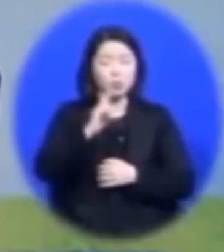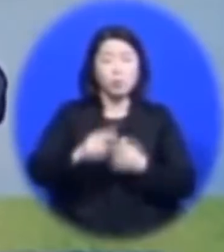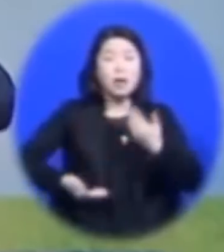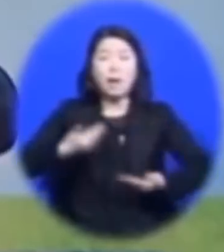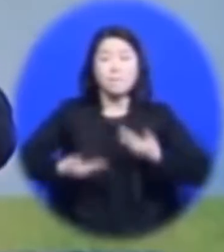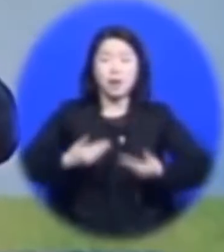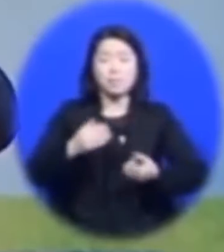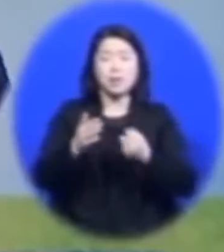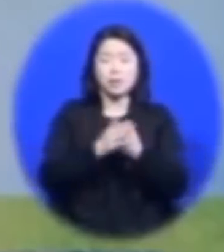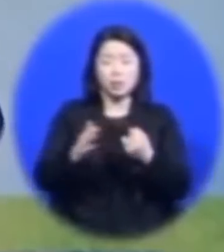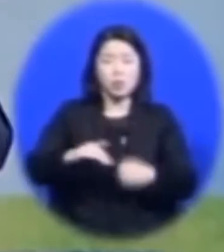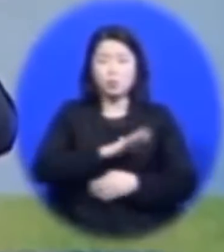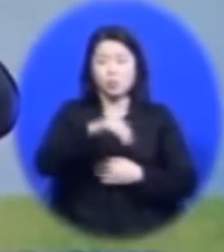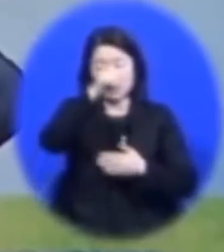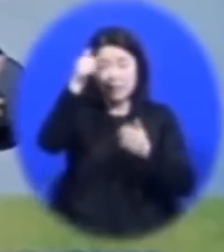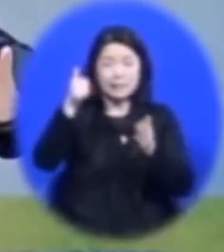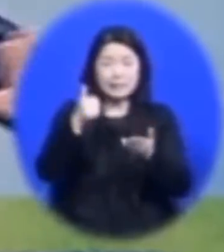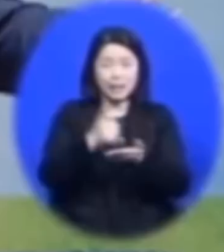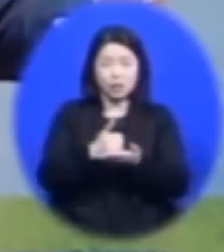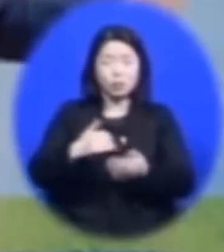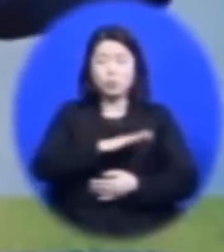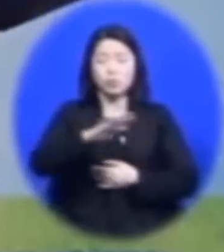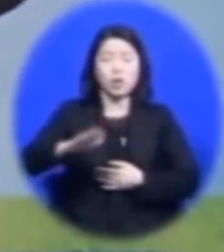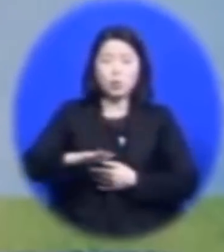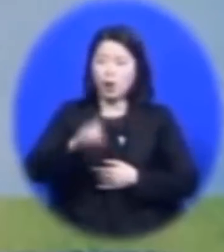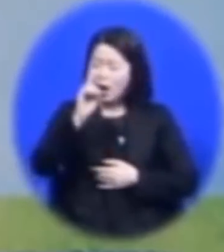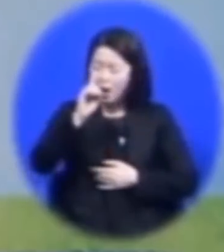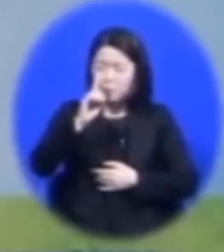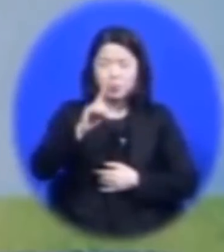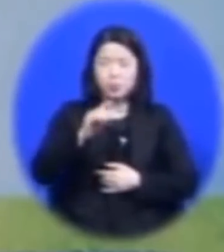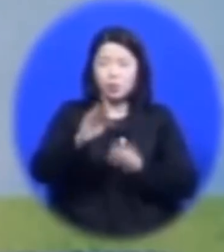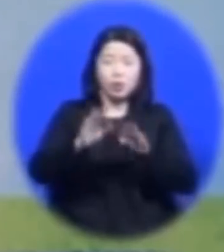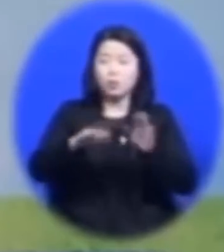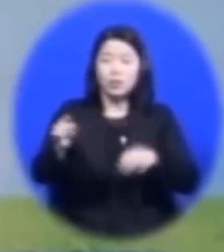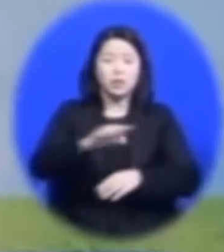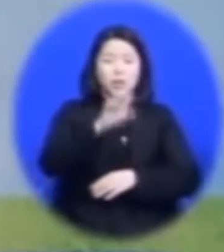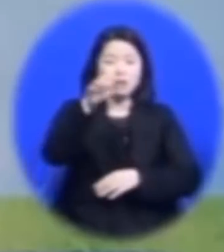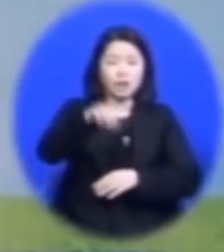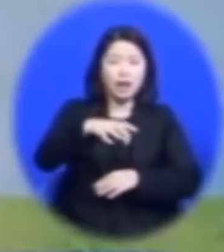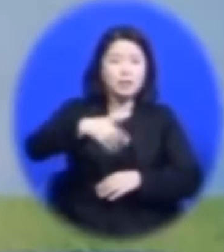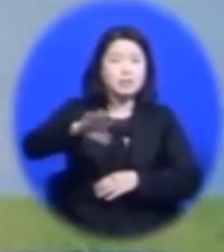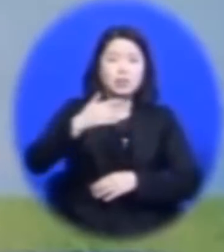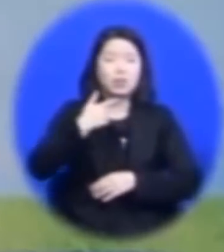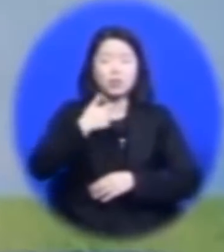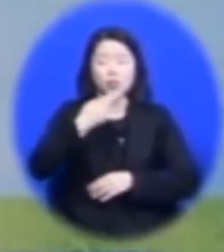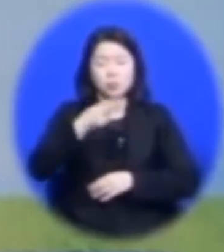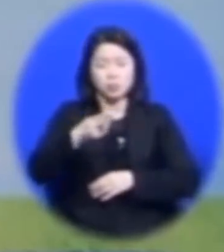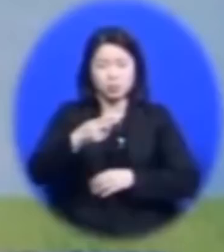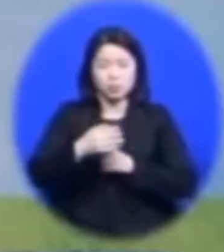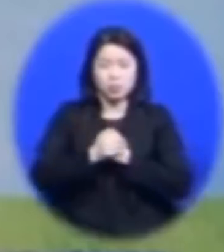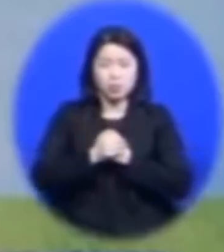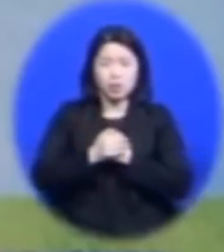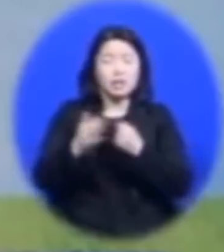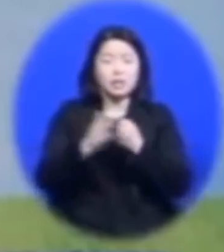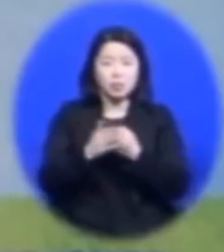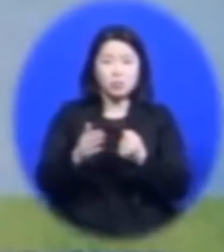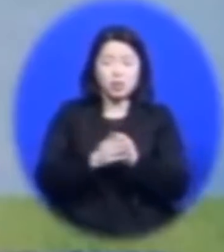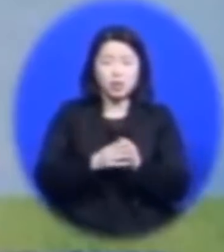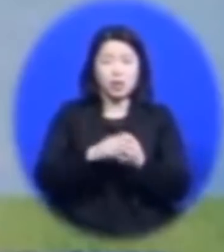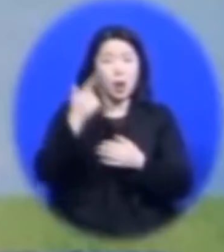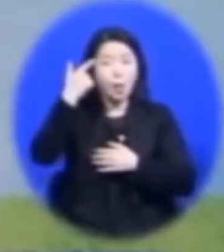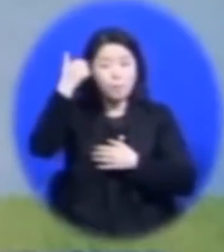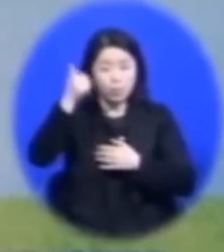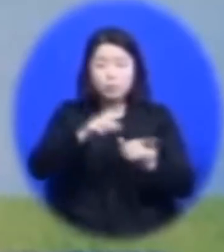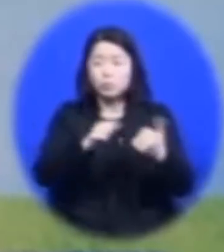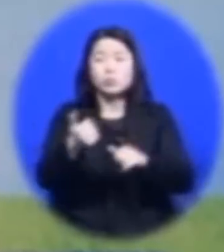바쁘셔서 우리 장로들이 누리 하고도 한번 어디를 걸어 다녀 보신 적 없잖아요 목사님 주 그 시기